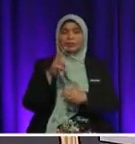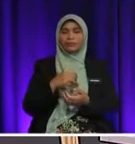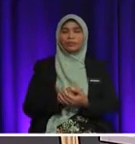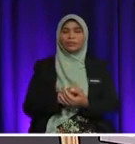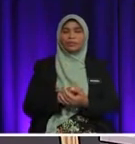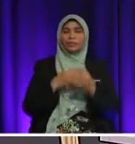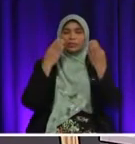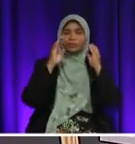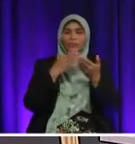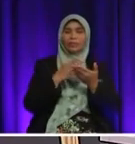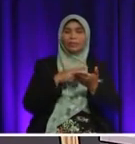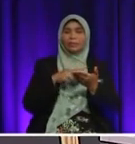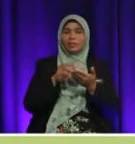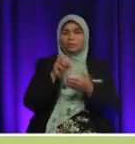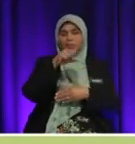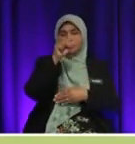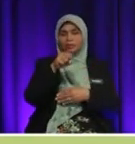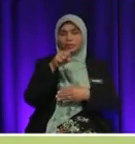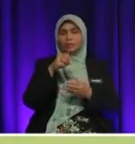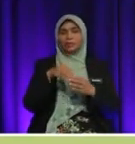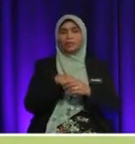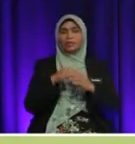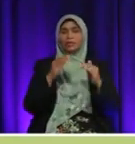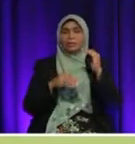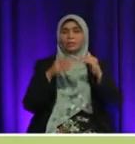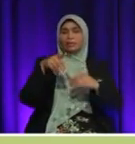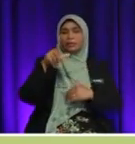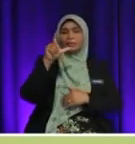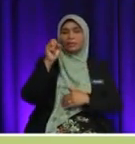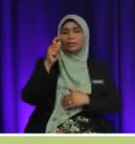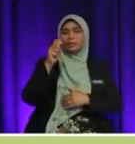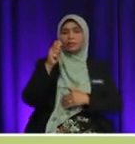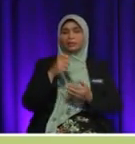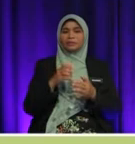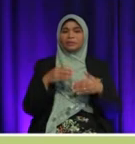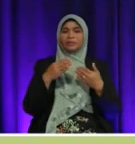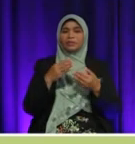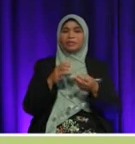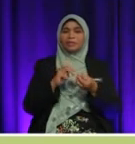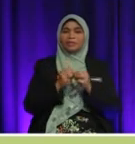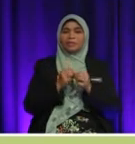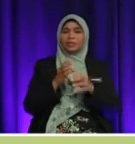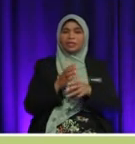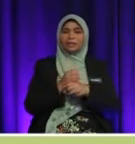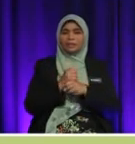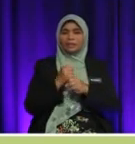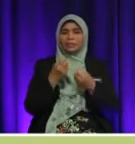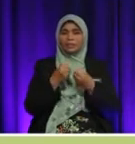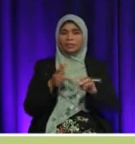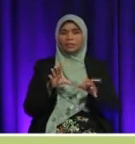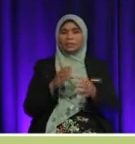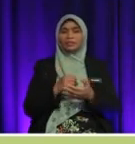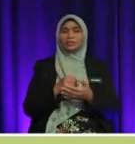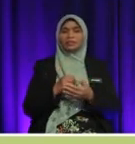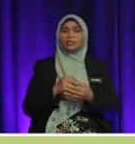cikgu baca soalan. Dalam binaan plot, elemen puncak merupakan elemen di mana permasalahan dapat diselesaikan. Puncak cerita dalam Sastera Hikayat adalah